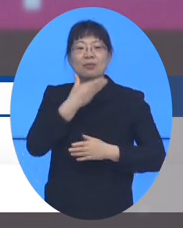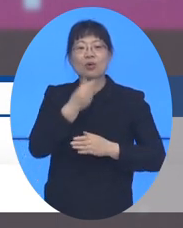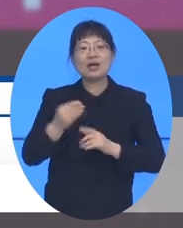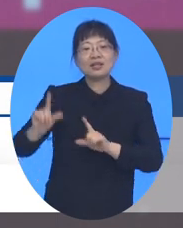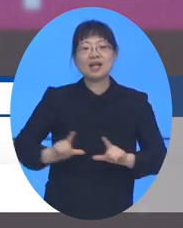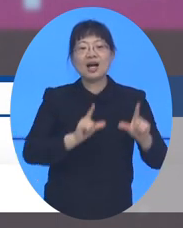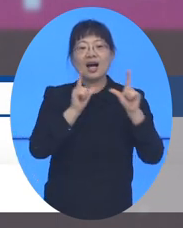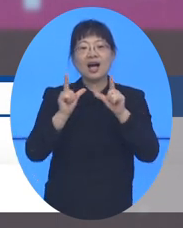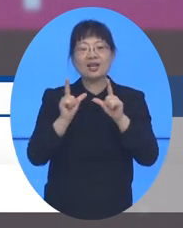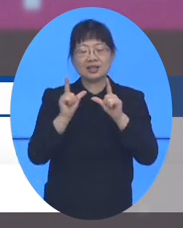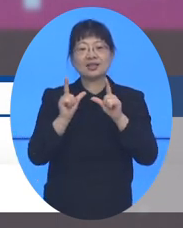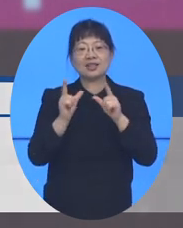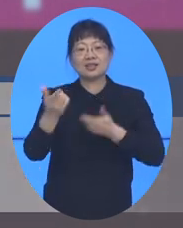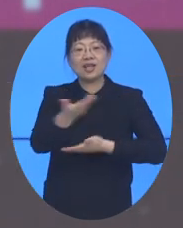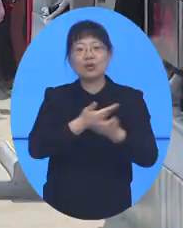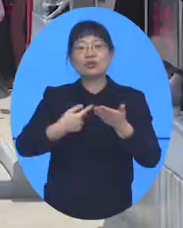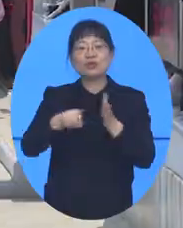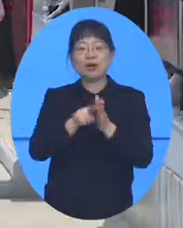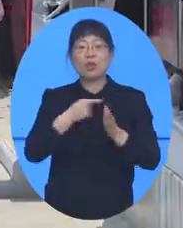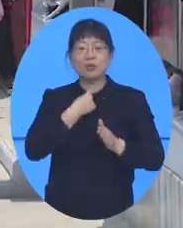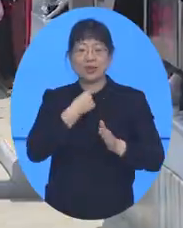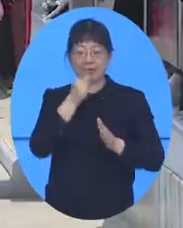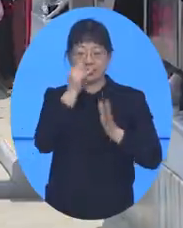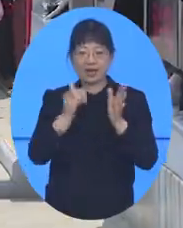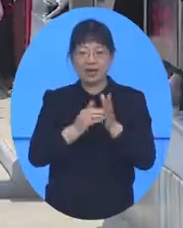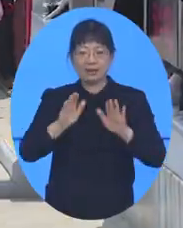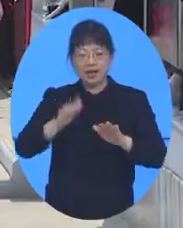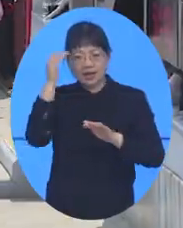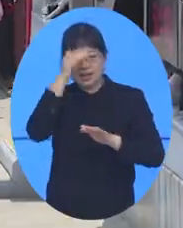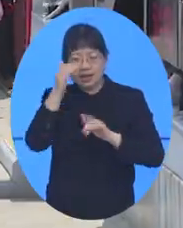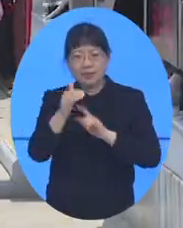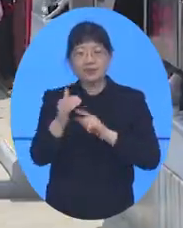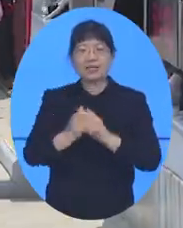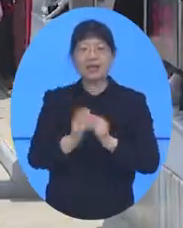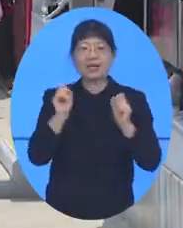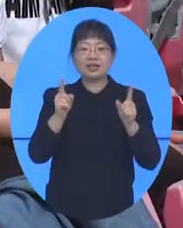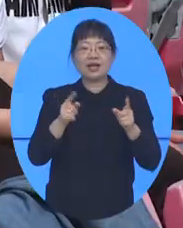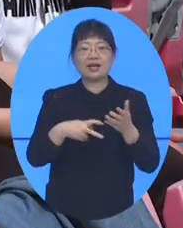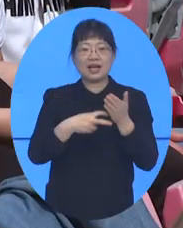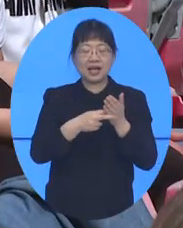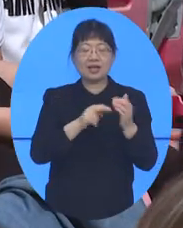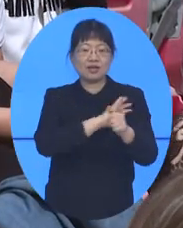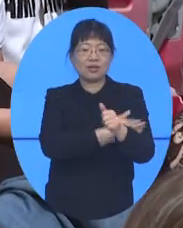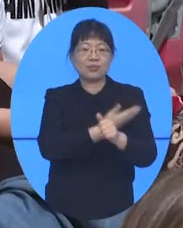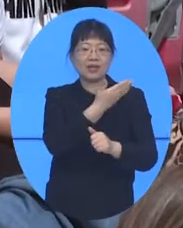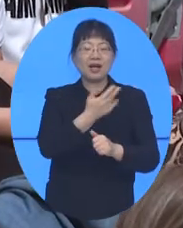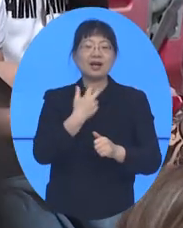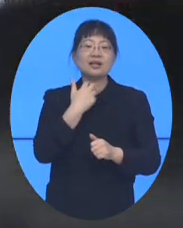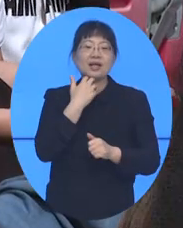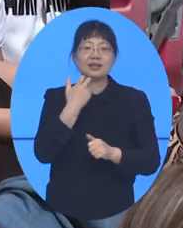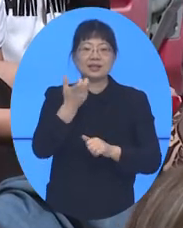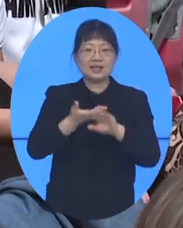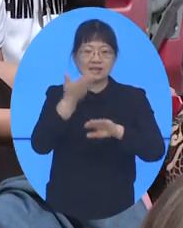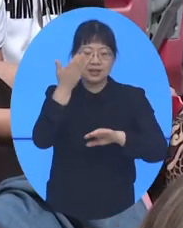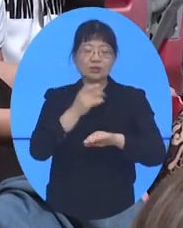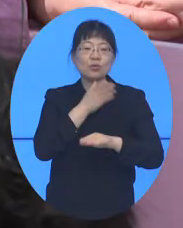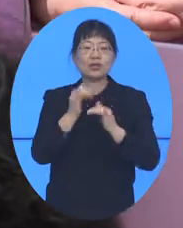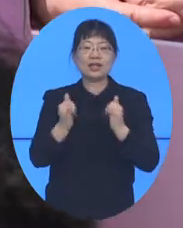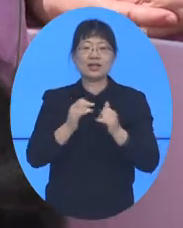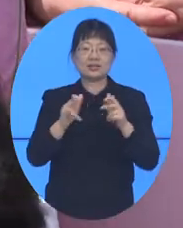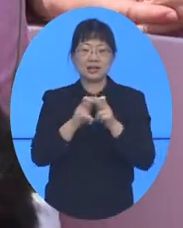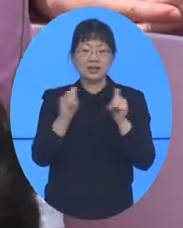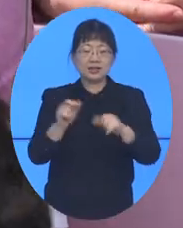하는 바람을 가지고 있습니다. 이번 관람은 기회경기 관람권 지원을 받은 70세 이상 노인과 장애인,